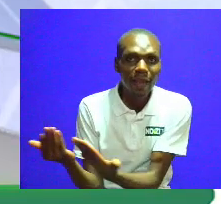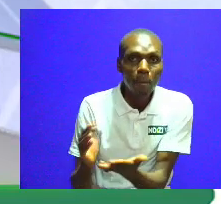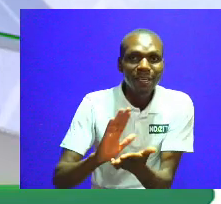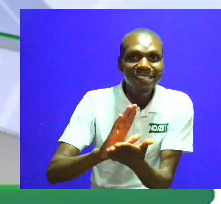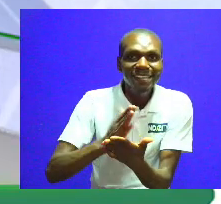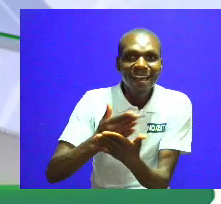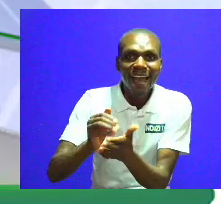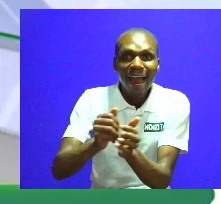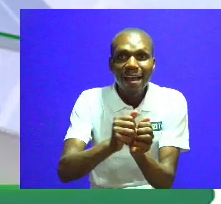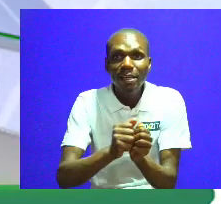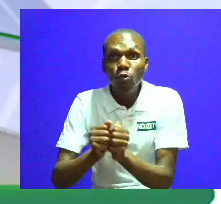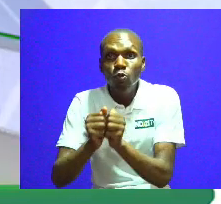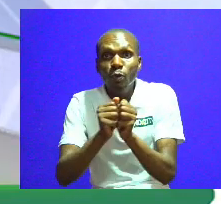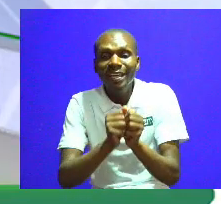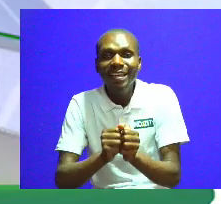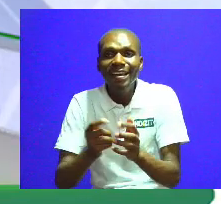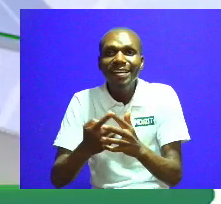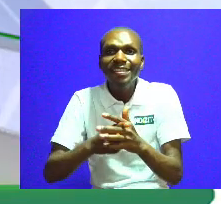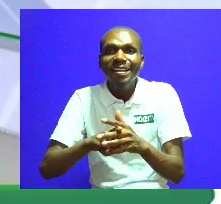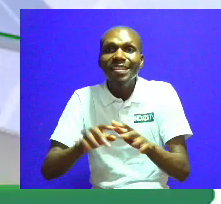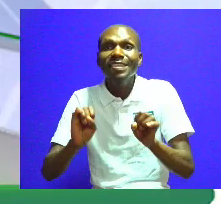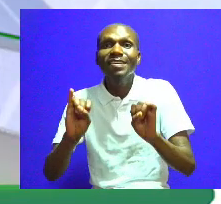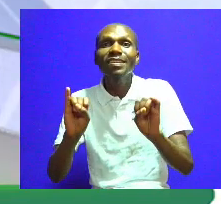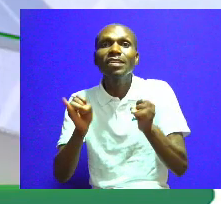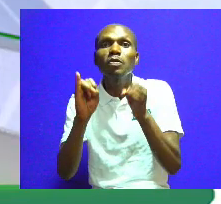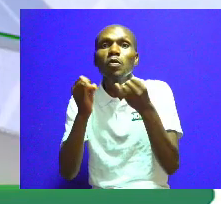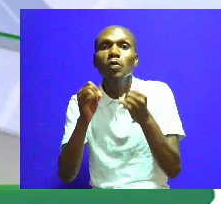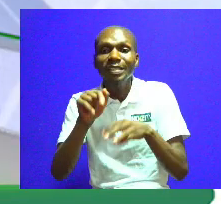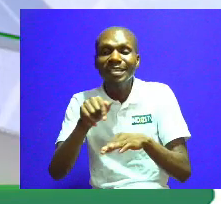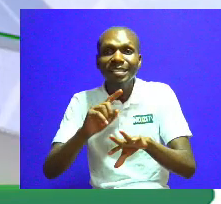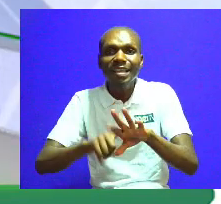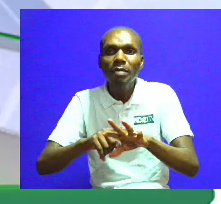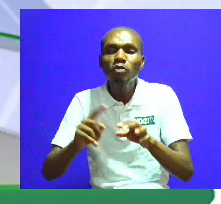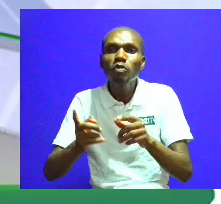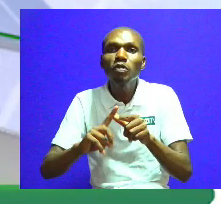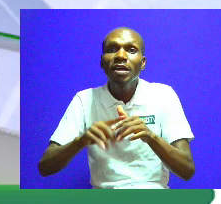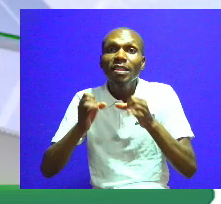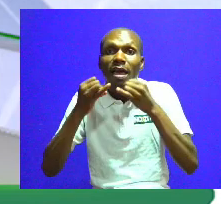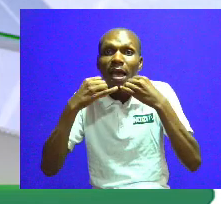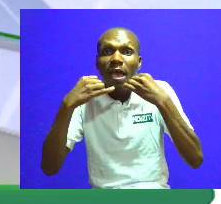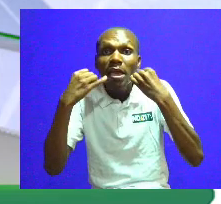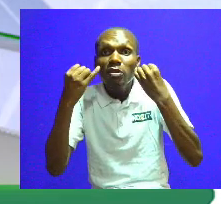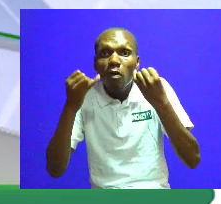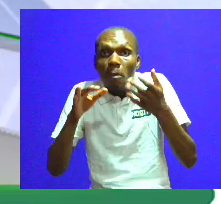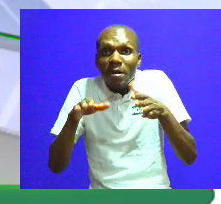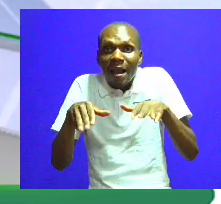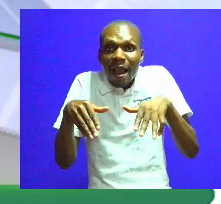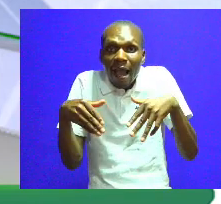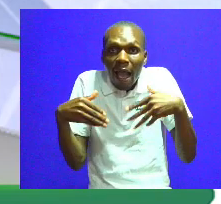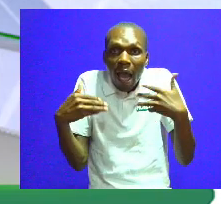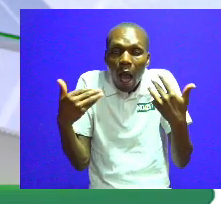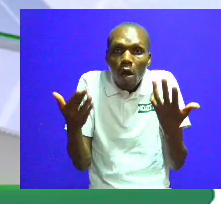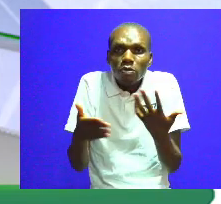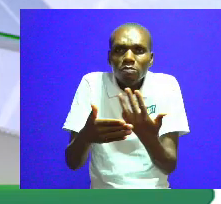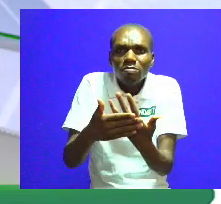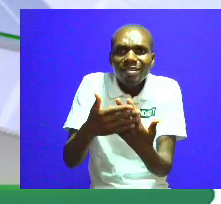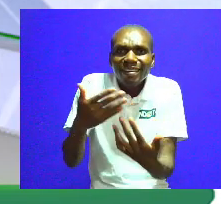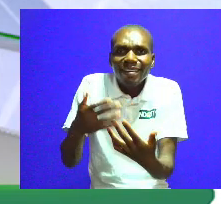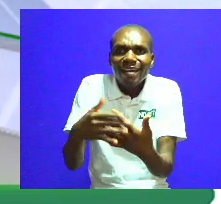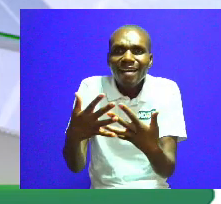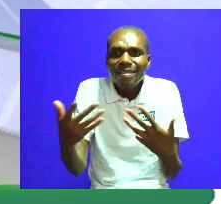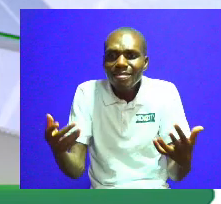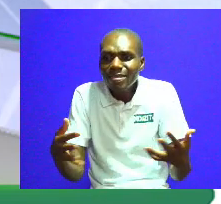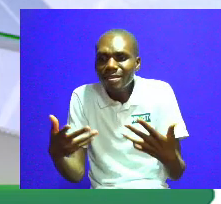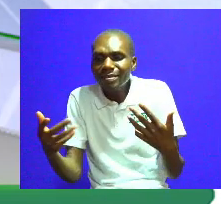nge aso wa moto ko yachaka amaya yebirebigani ngo kumenya buna unenchereye mo yo kurinda biriya